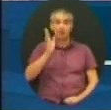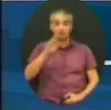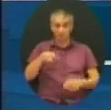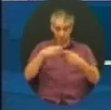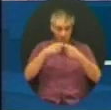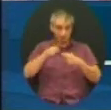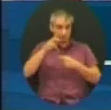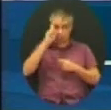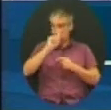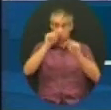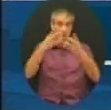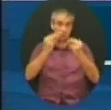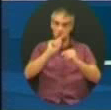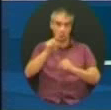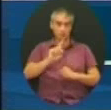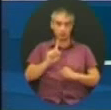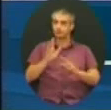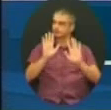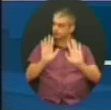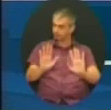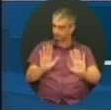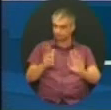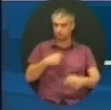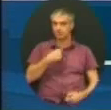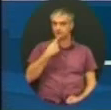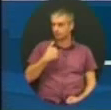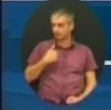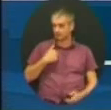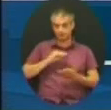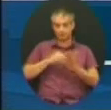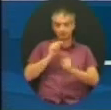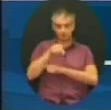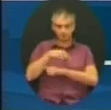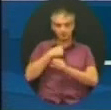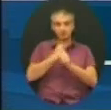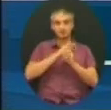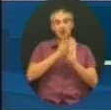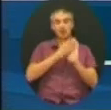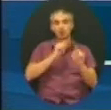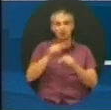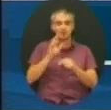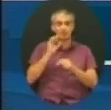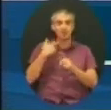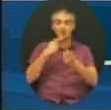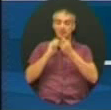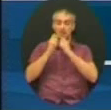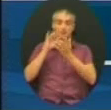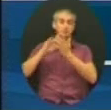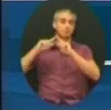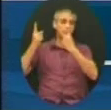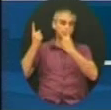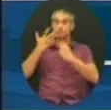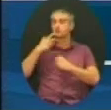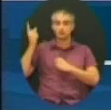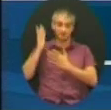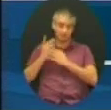אתם מהליכוד ברובכם לא הייתם. רגע, בוא נגיד ככה. אני השארתי הגעה ועשיתי הכל כדי להגיע. פשוט הייתי ברעיון במקום אחר,